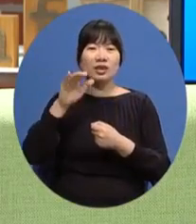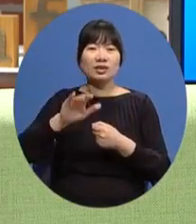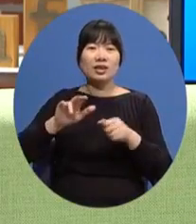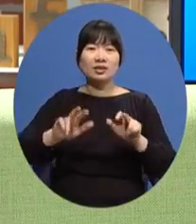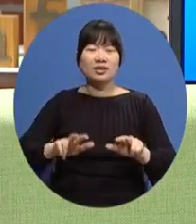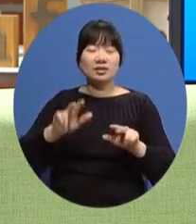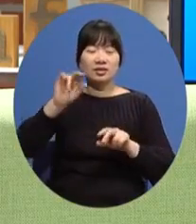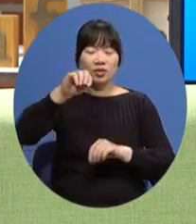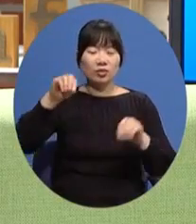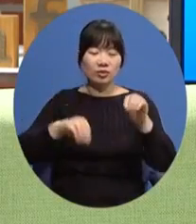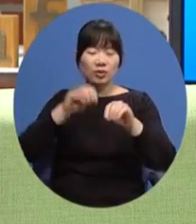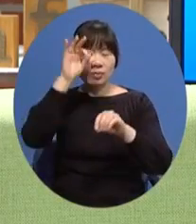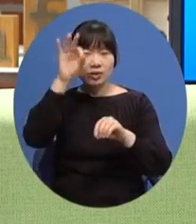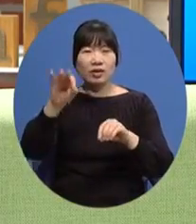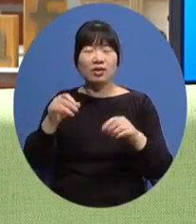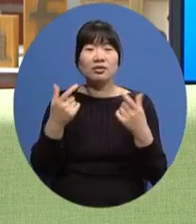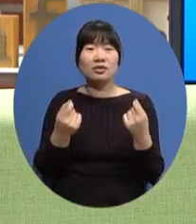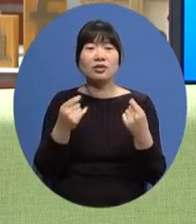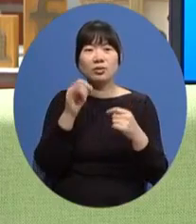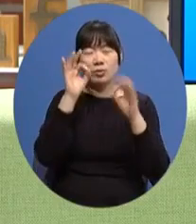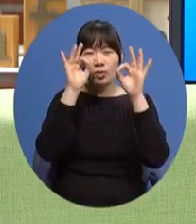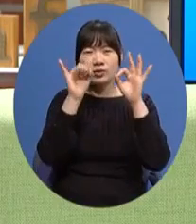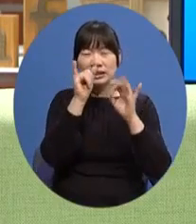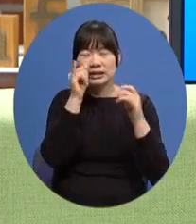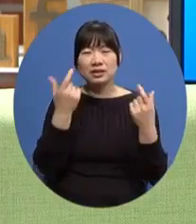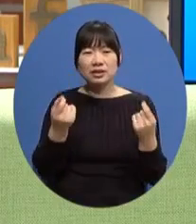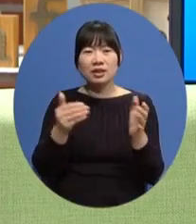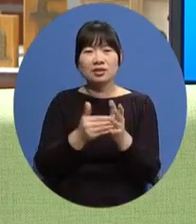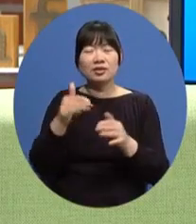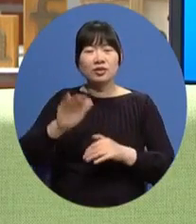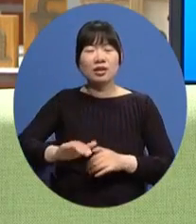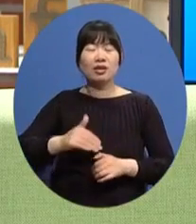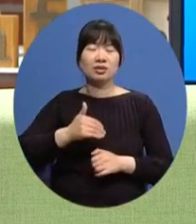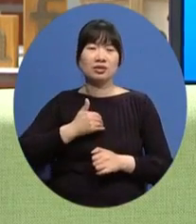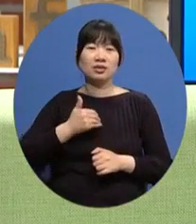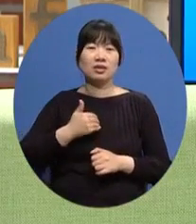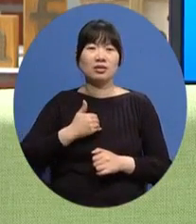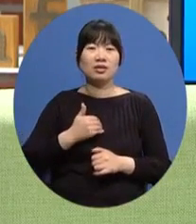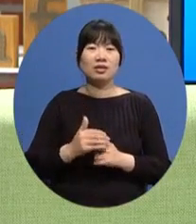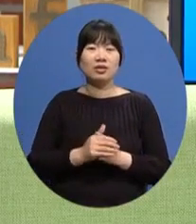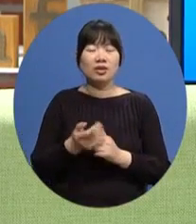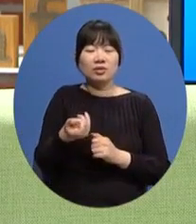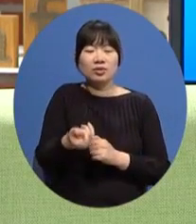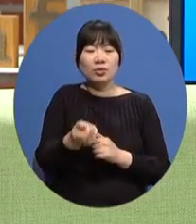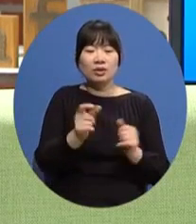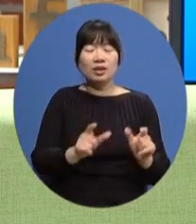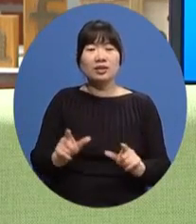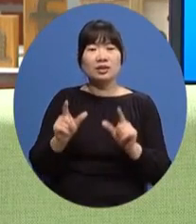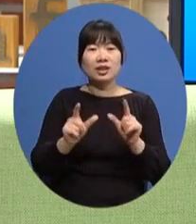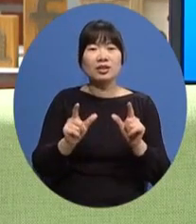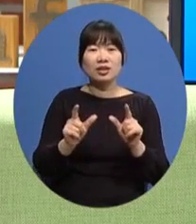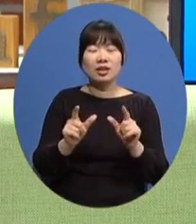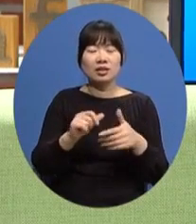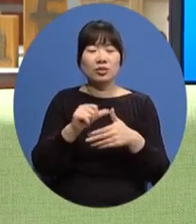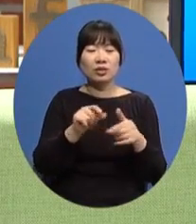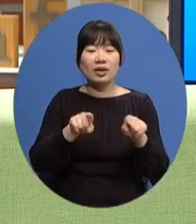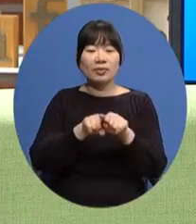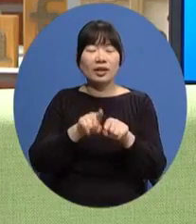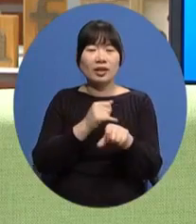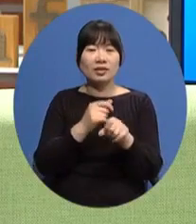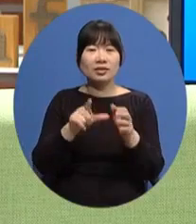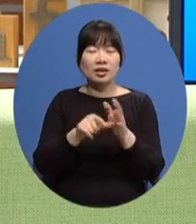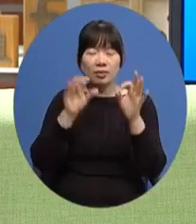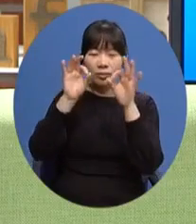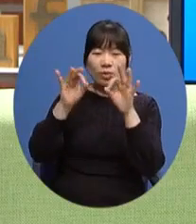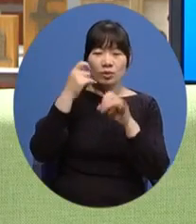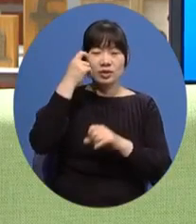지금 거꾸로 보니까 그렇게도 보일 수 있겠구나 했는데 제가 약간 생활 건우랑 하면서 지금